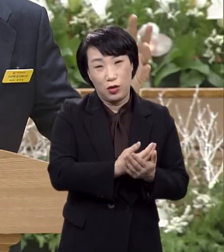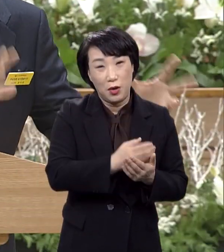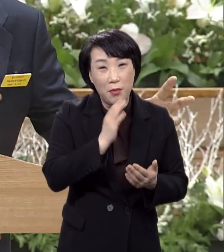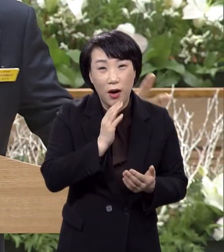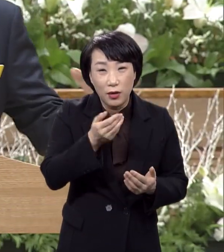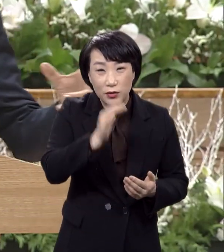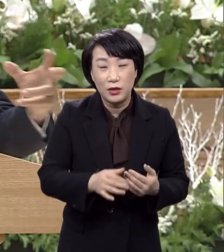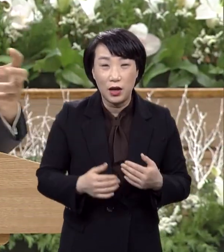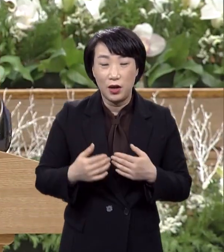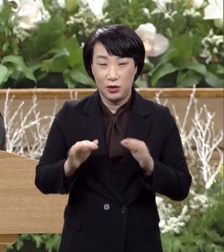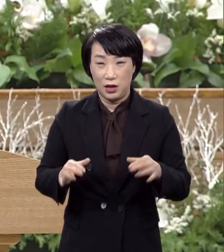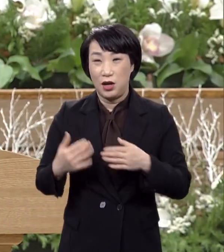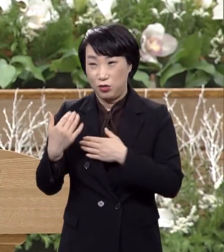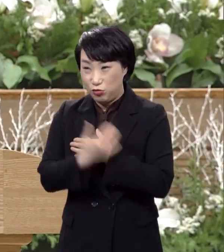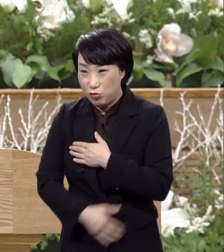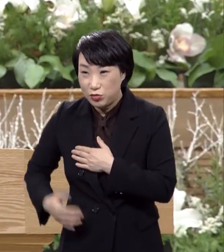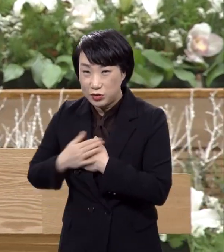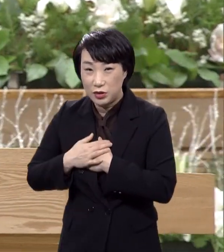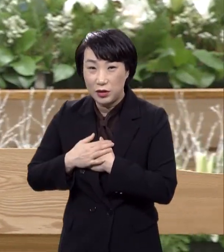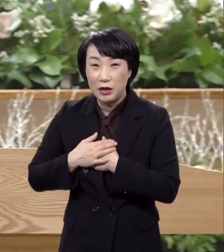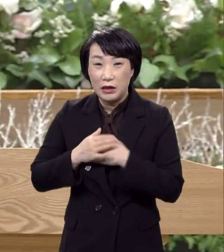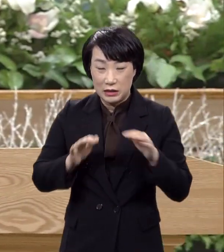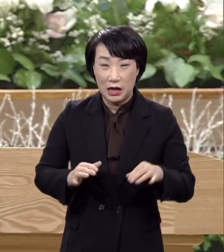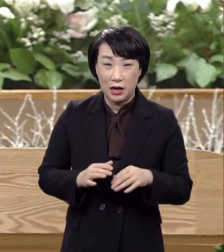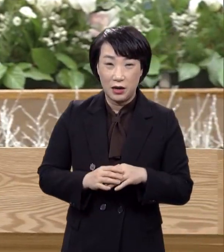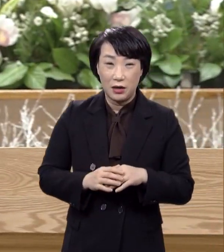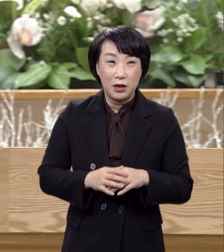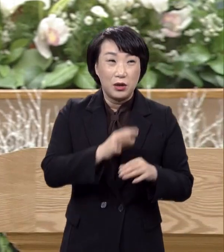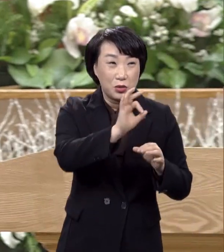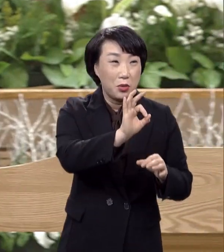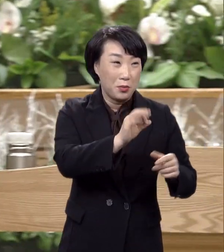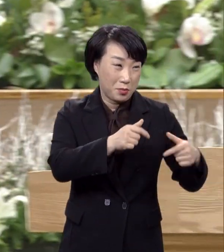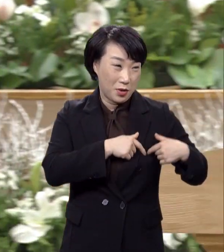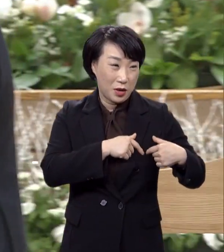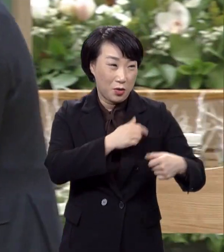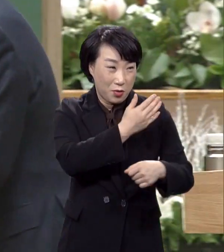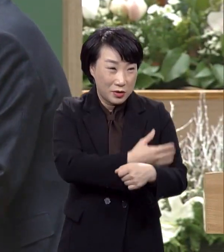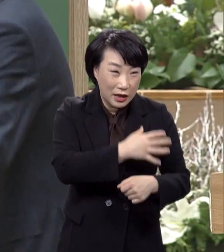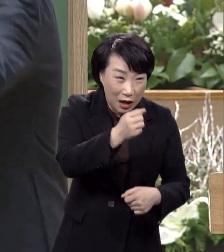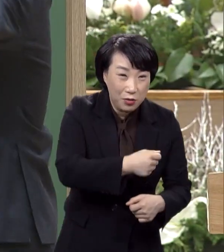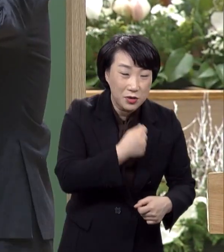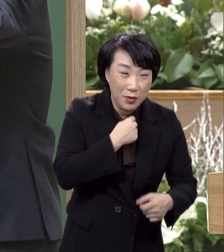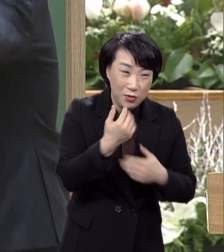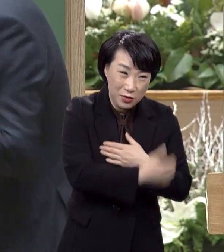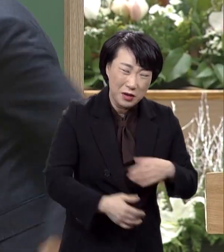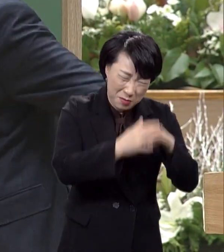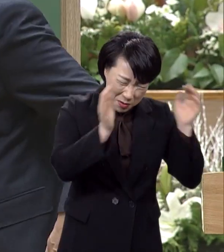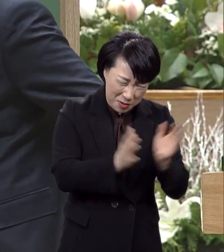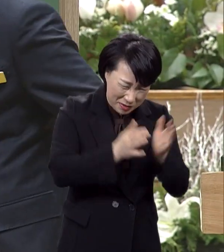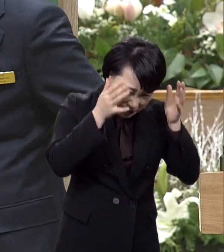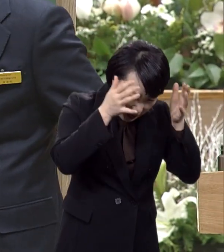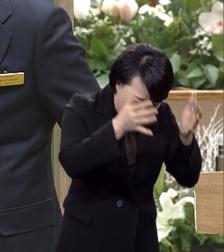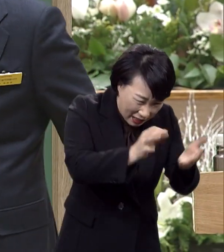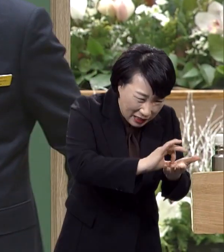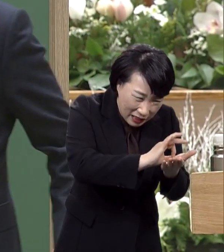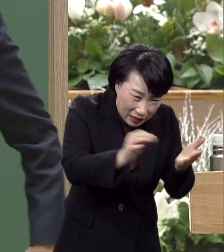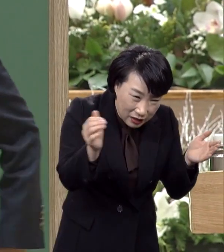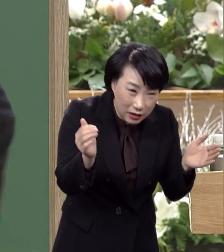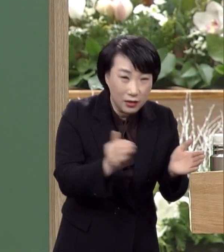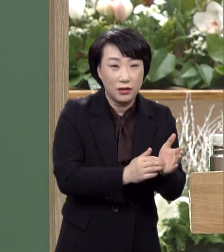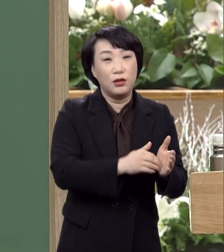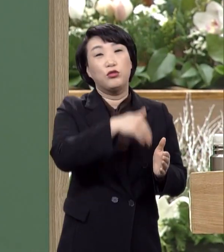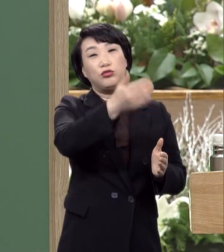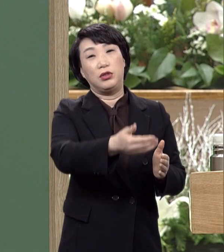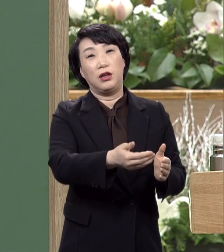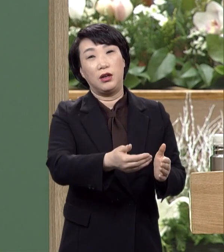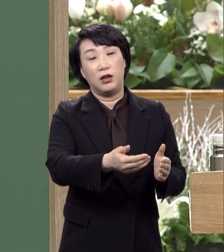귀한 육신을 천하에 있는 돈, 명예, 권세를 얻고자 다 써버리고 낭비한